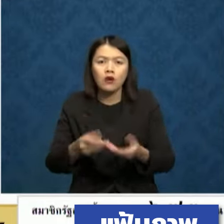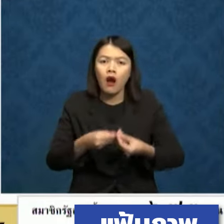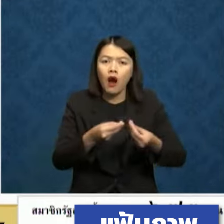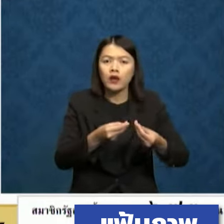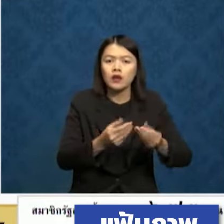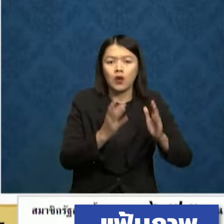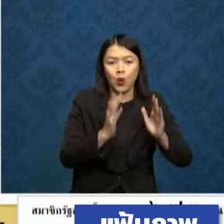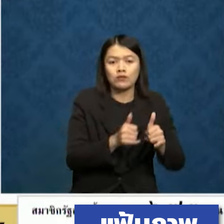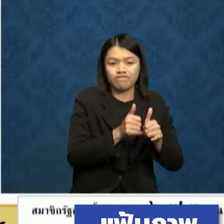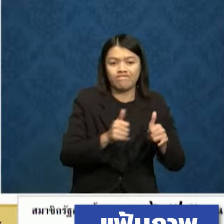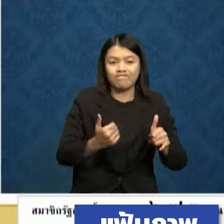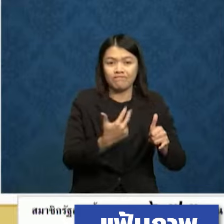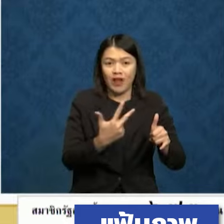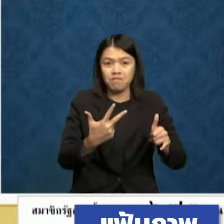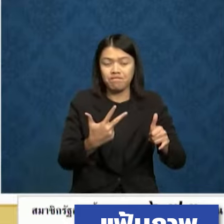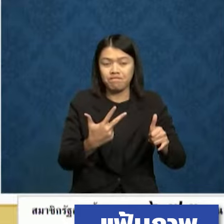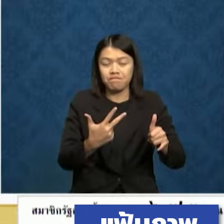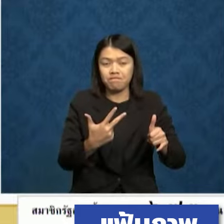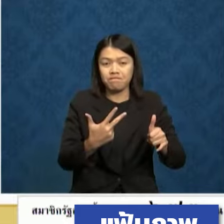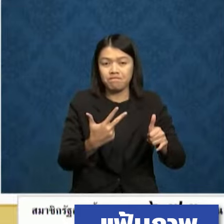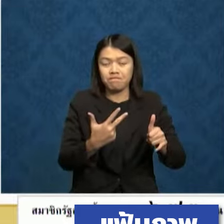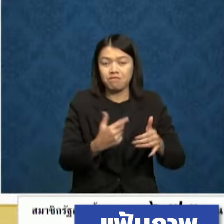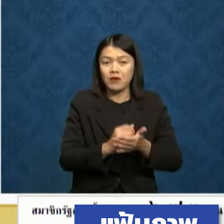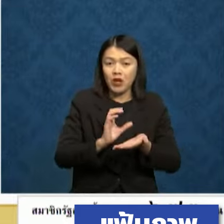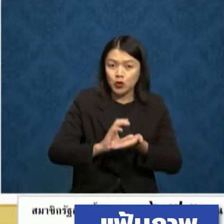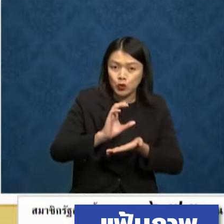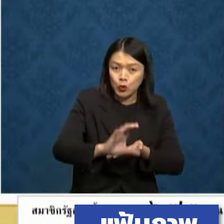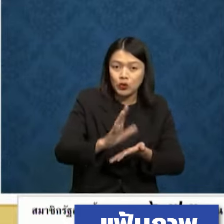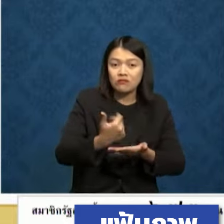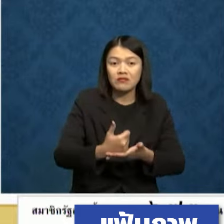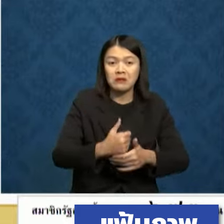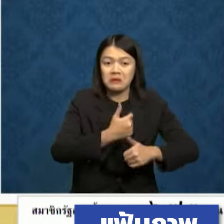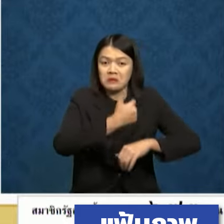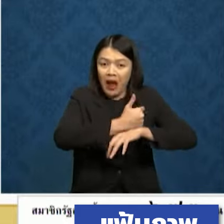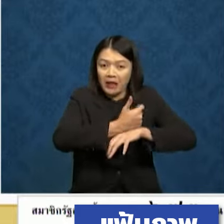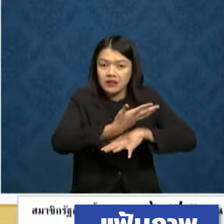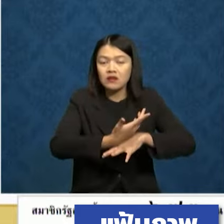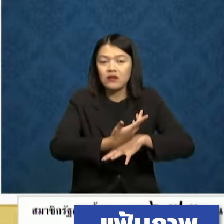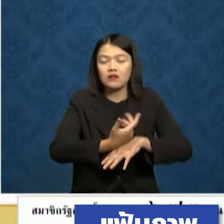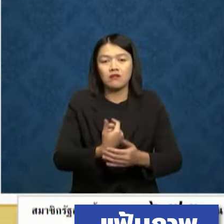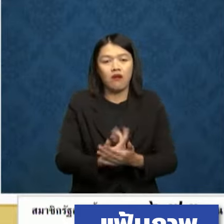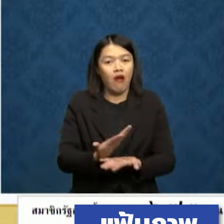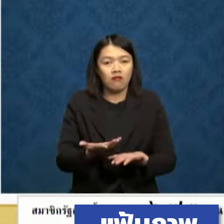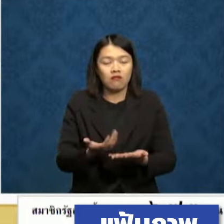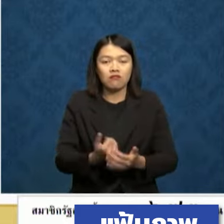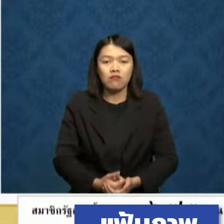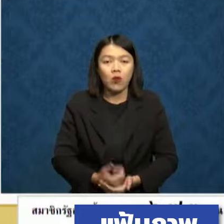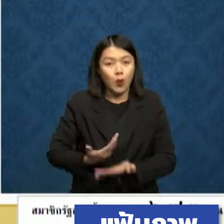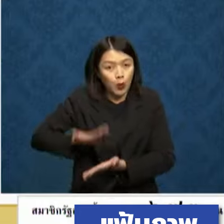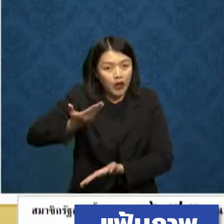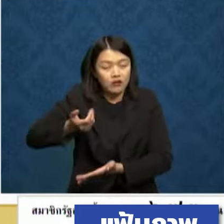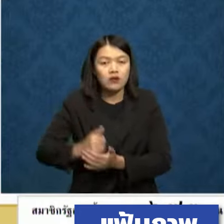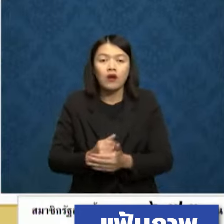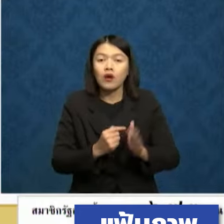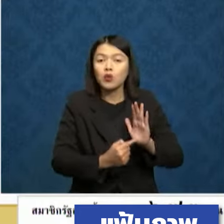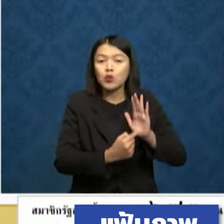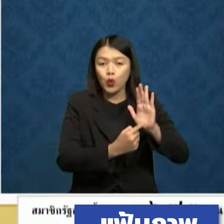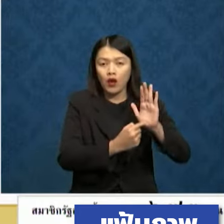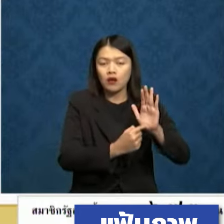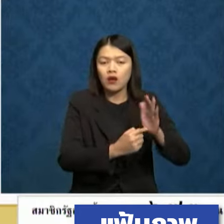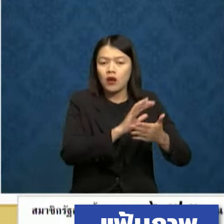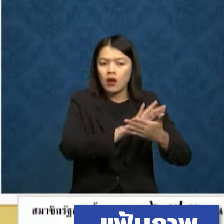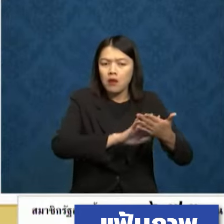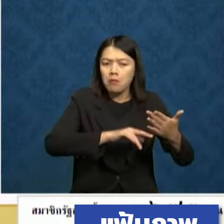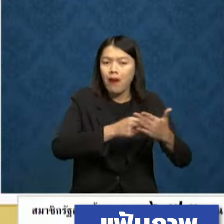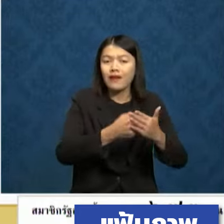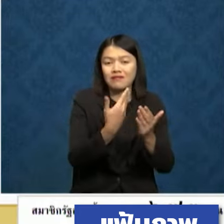ใช้เวลาส่วนหนึ่งที่เป็นส่วนสำคัญในการลงพื้นที่พบประชาชนทั้งประเทศและจัดเวทีผู้นำฝ่ายค้านพบประชาชนในขณะเดียวกันในการทำ